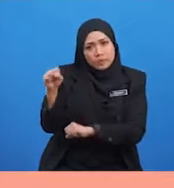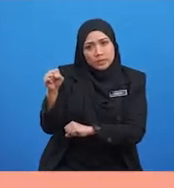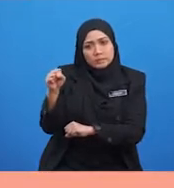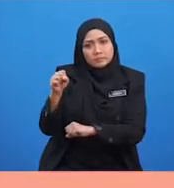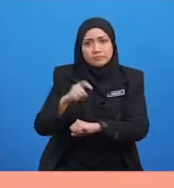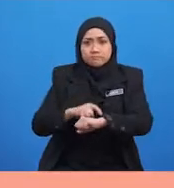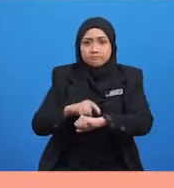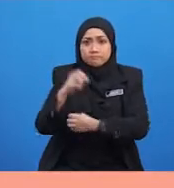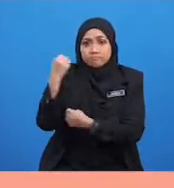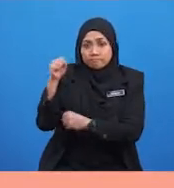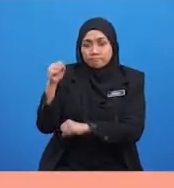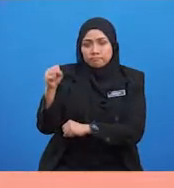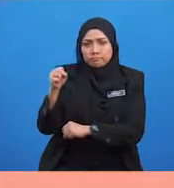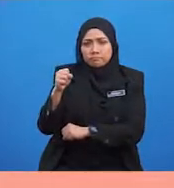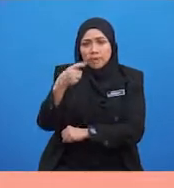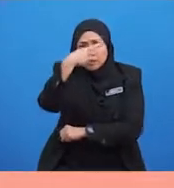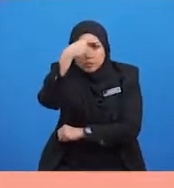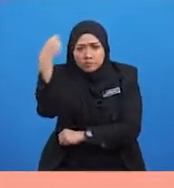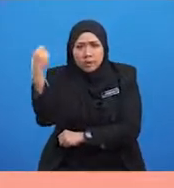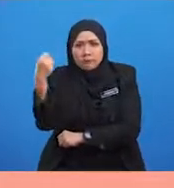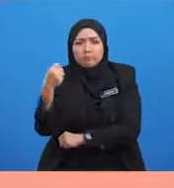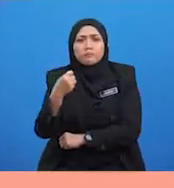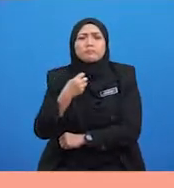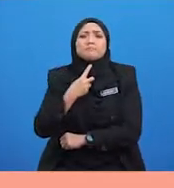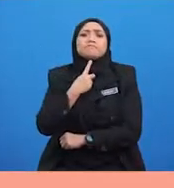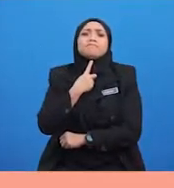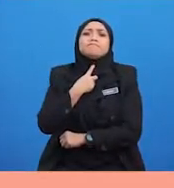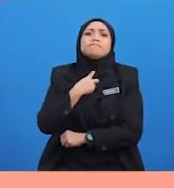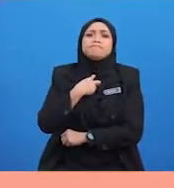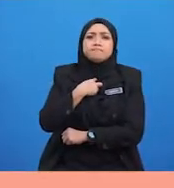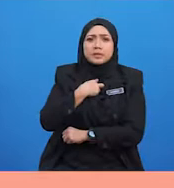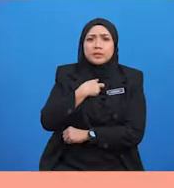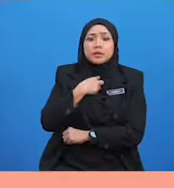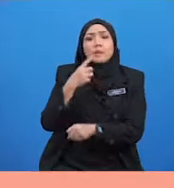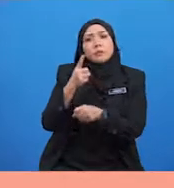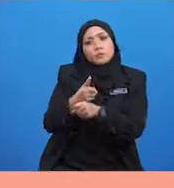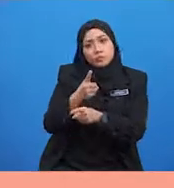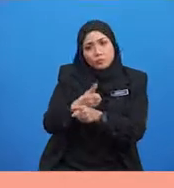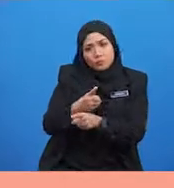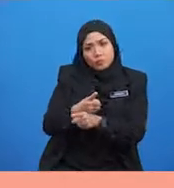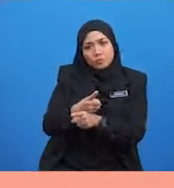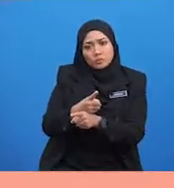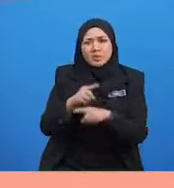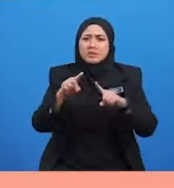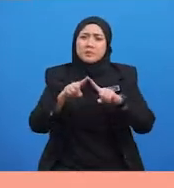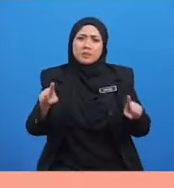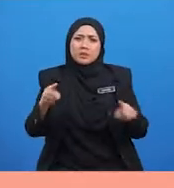Sebab dahaga? Betul. Namun, ada yang lebih dari itu. Apakah